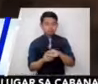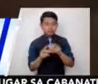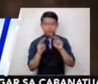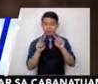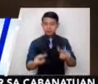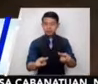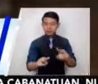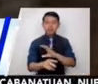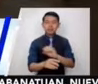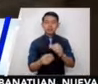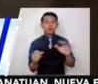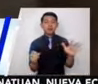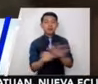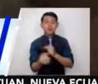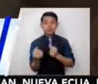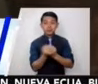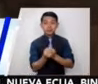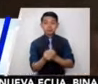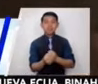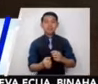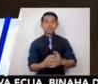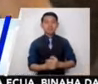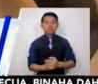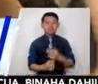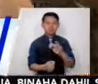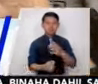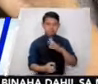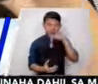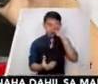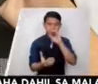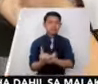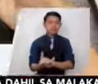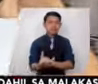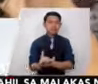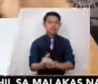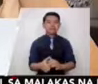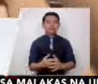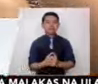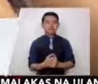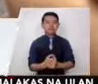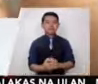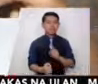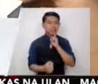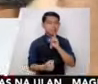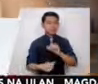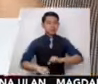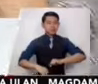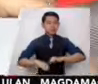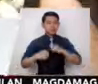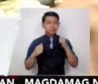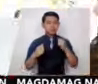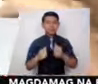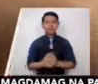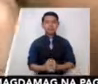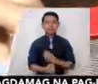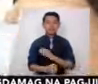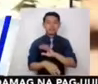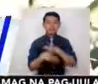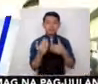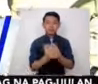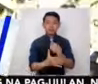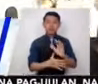mister na si Kapuso Primetime King Ding Dong Dantes. Sobrang proud sa kanya sa lahat ng bubuo ng pelikula mula